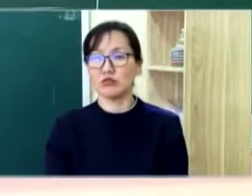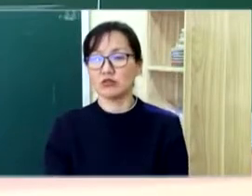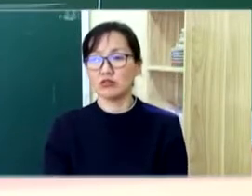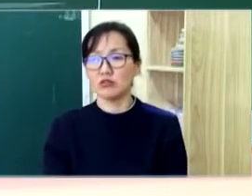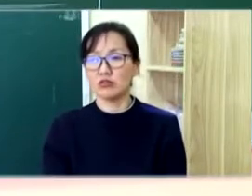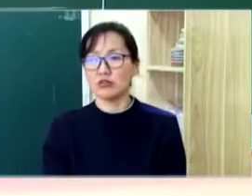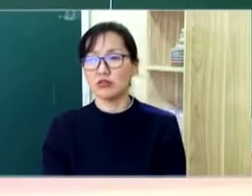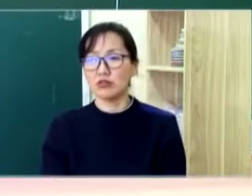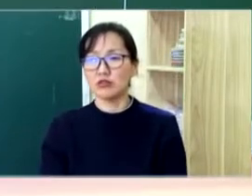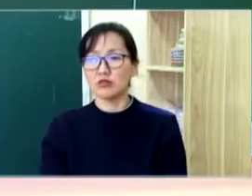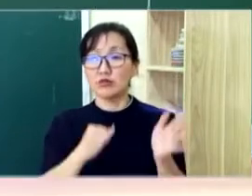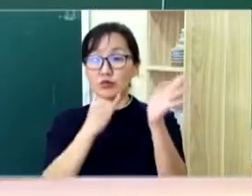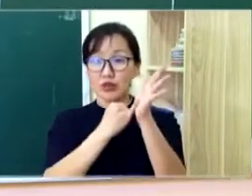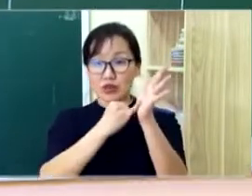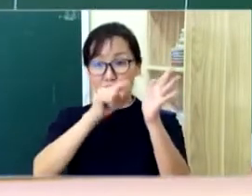За 6 бүхэл